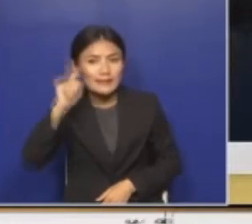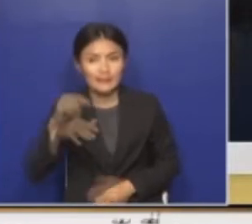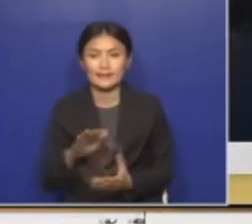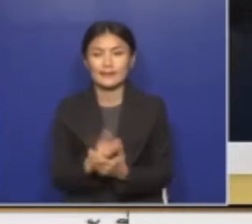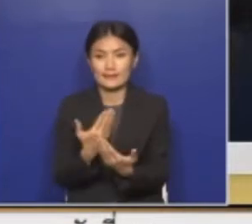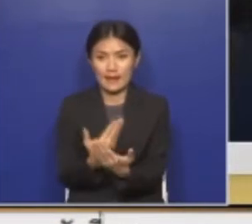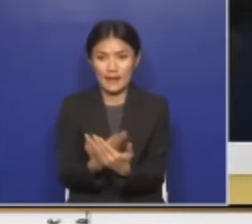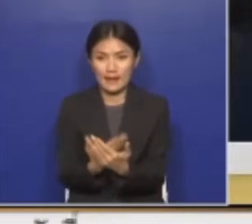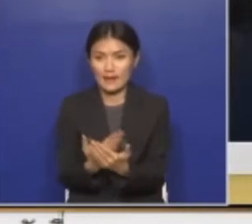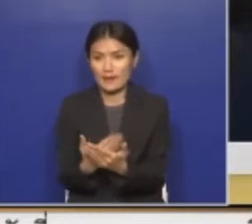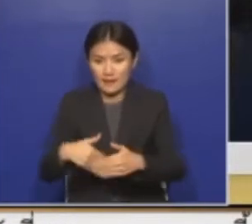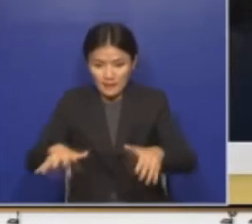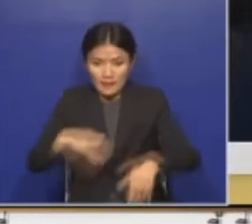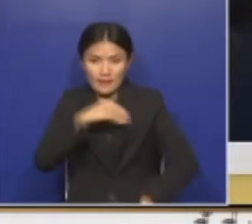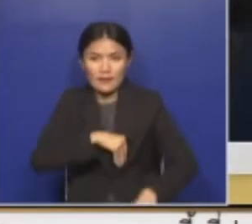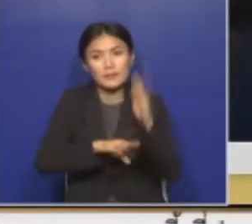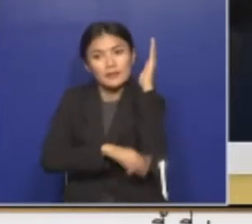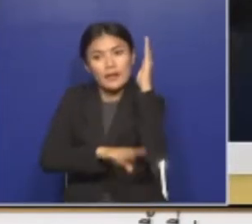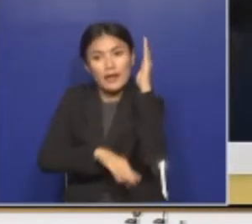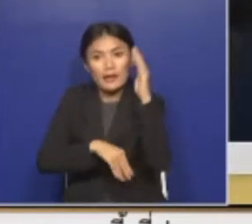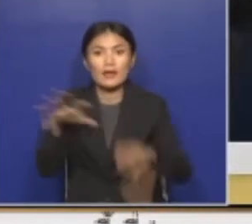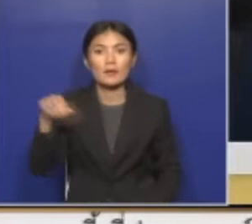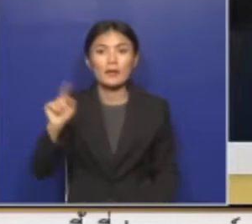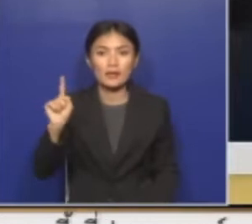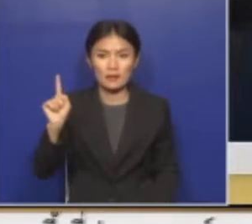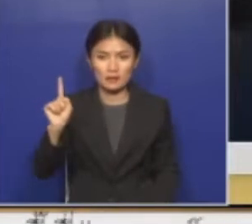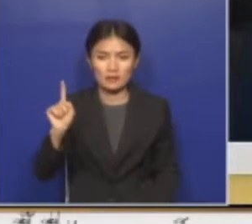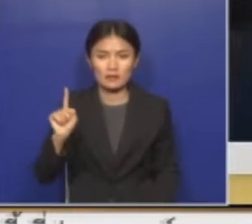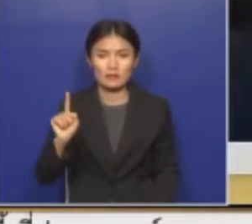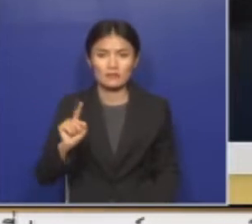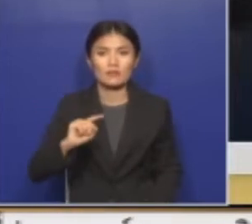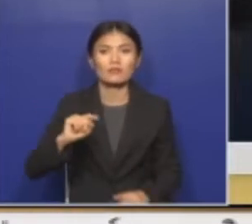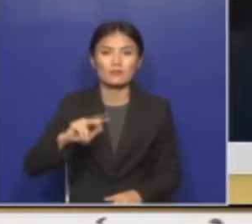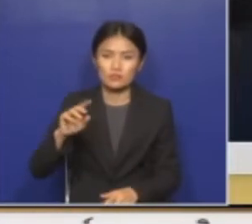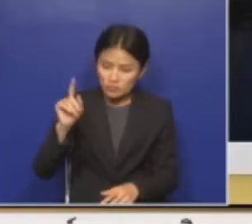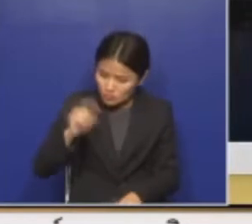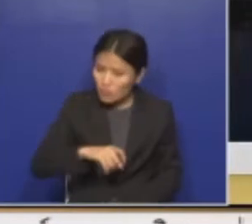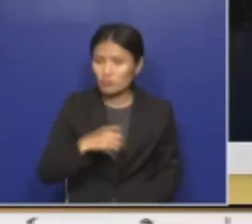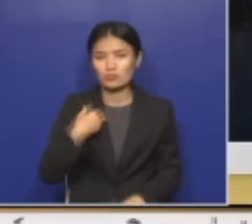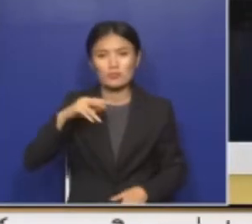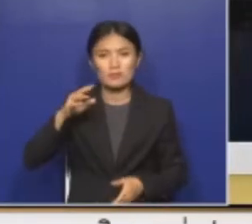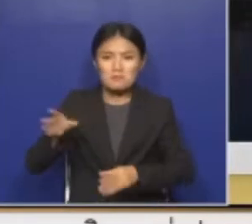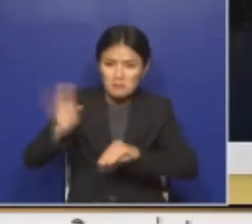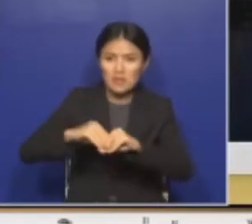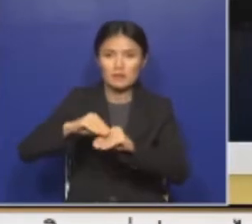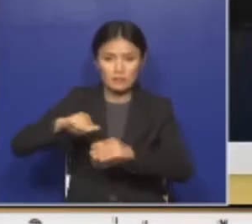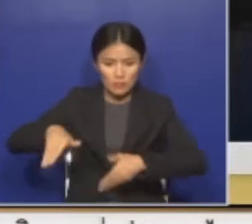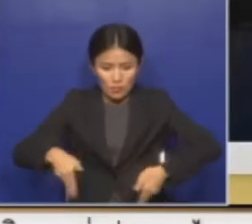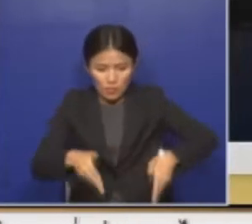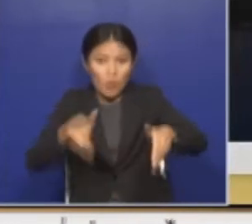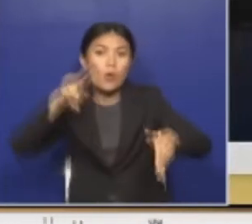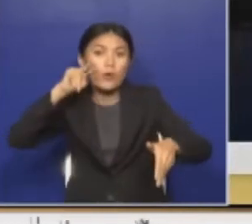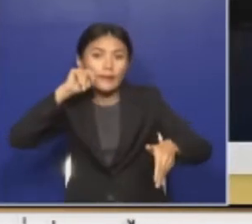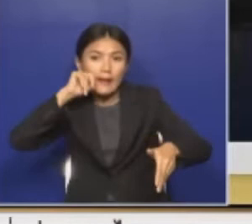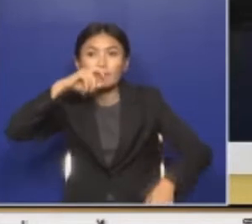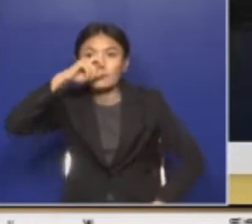ที่จะเกิดกับภาคใต้ที่ยั่งยืนนั้นก็คือครองไทยและก็มีเขตสะกิดขวานทองคลอง